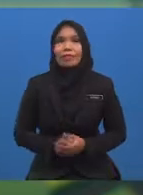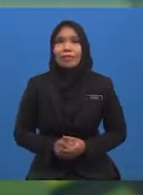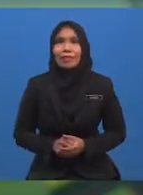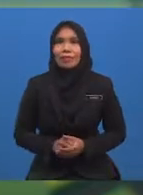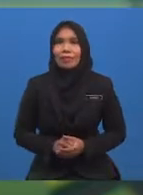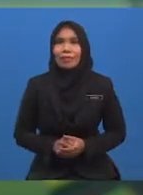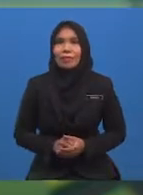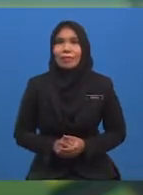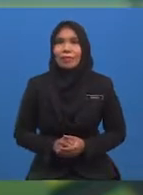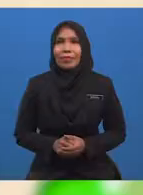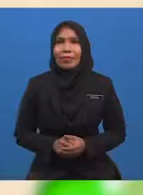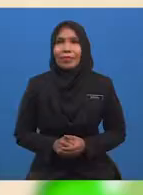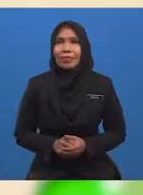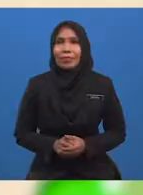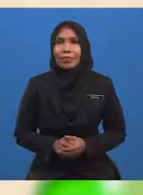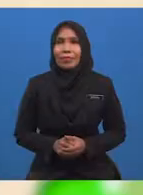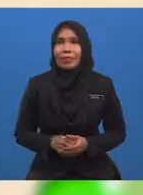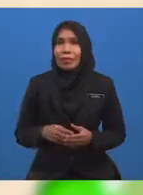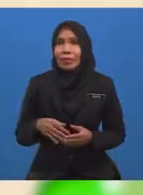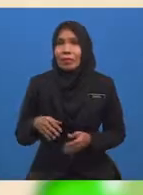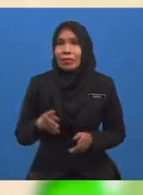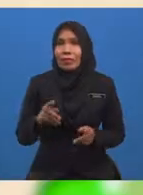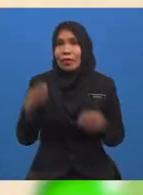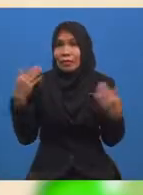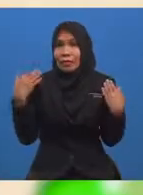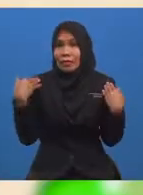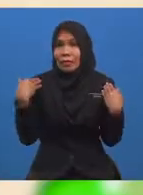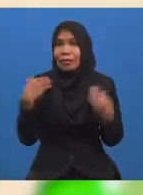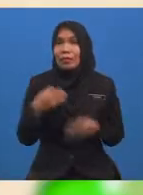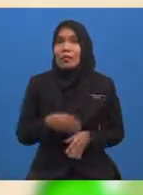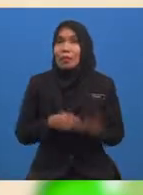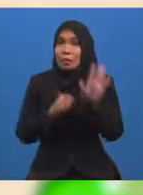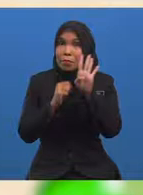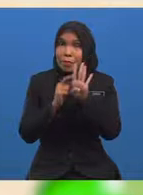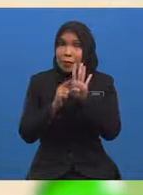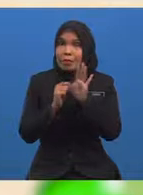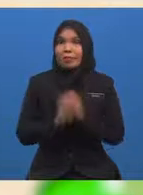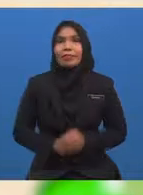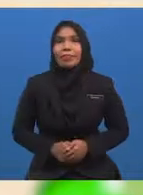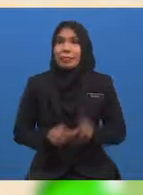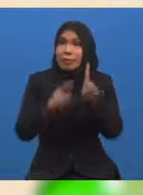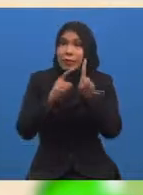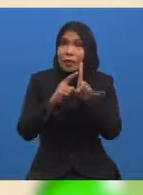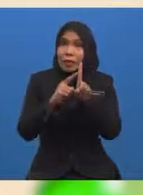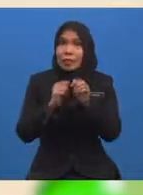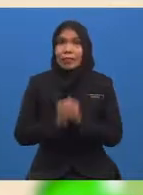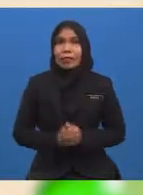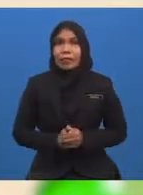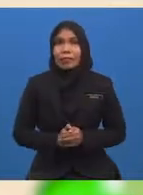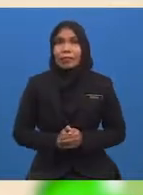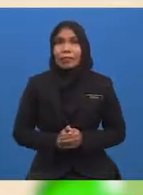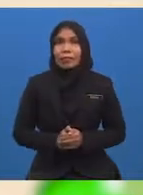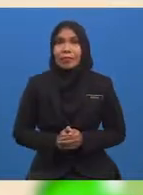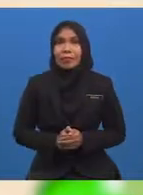Perubahan tumbuhan mempunyai empat perkara untuk kita lihat. Pertama,